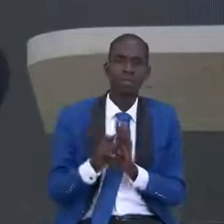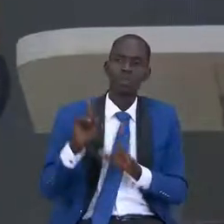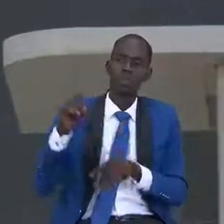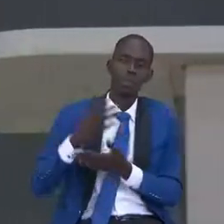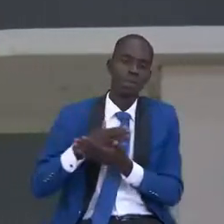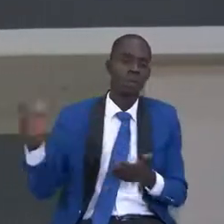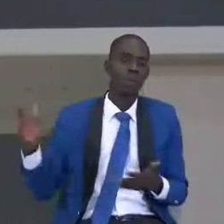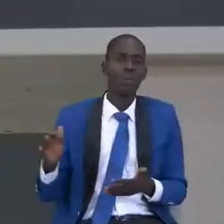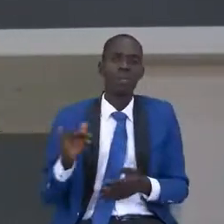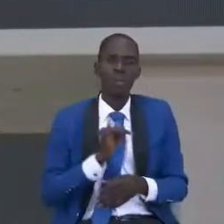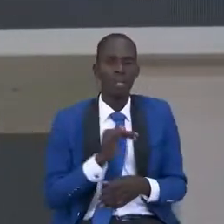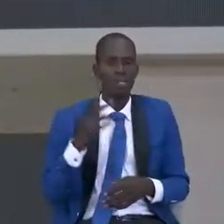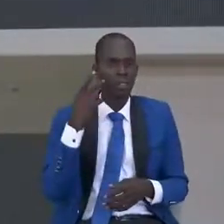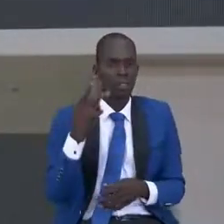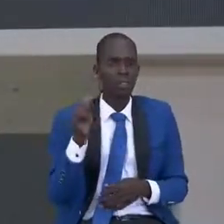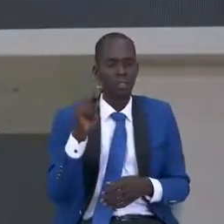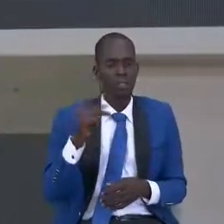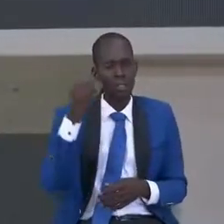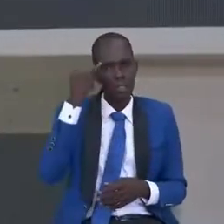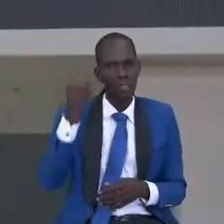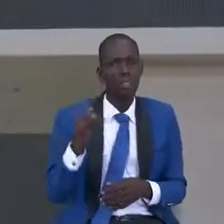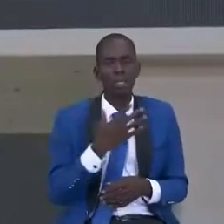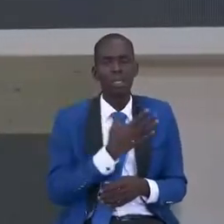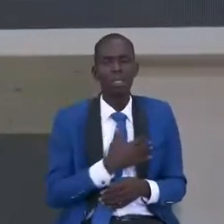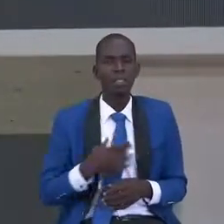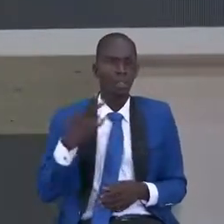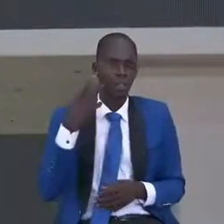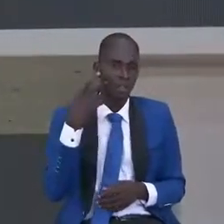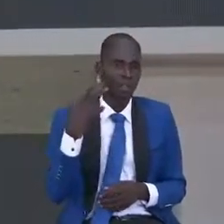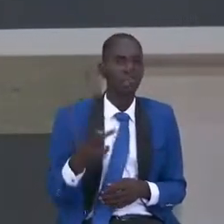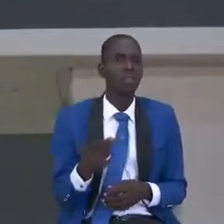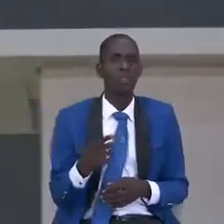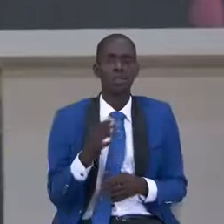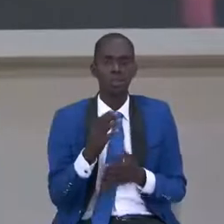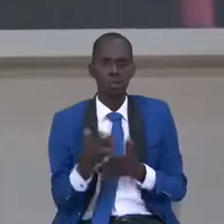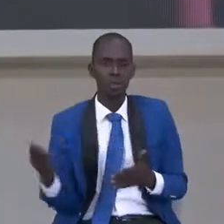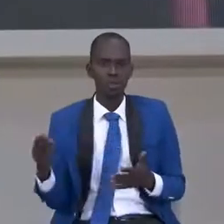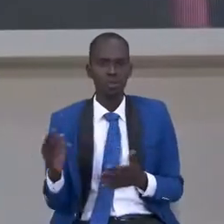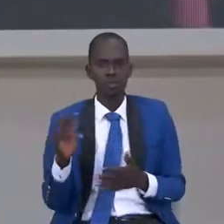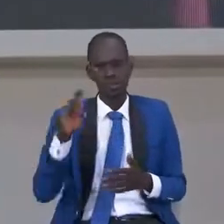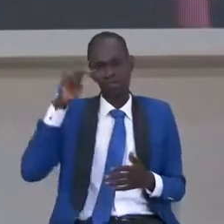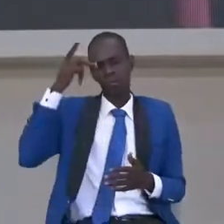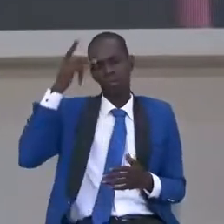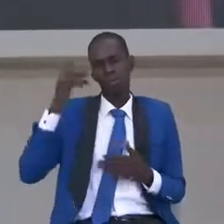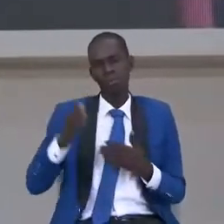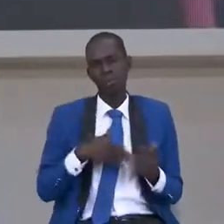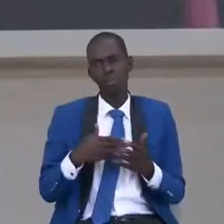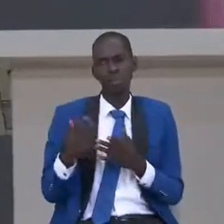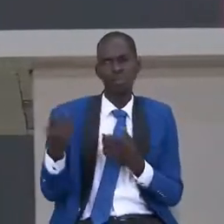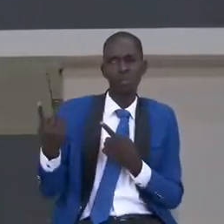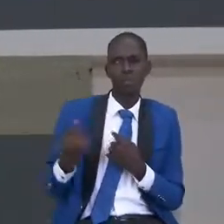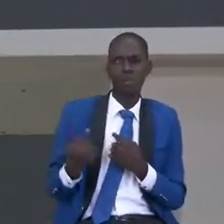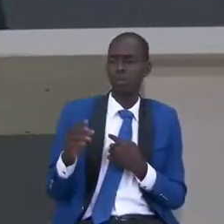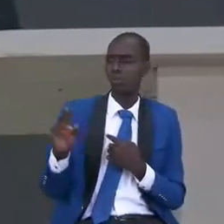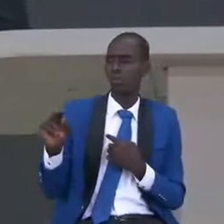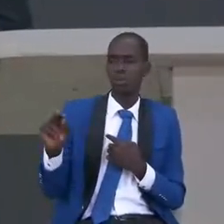une idée. Et je vois une politique qui vient. J'ai dit, attends. Je suis à la